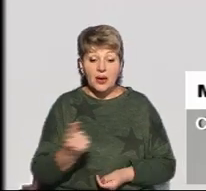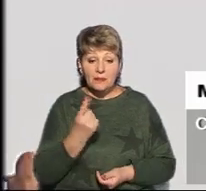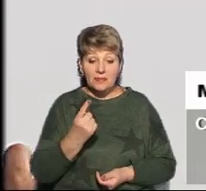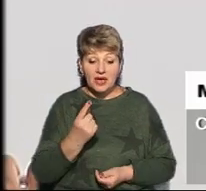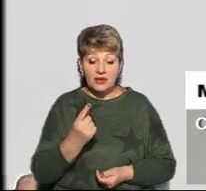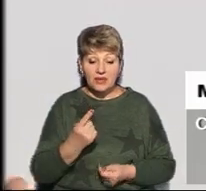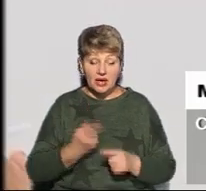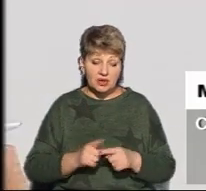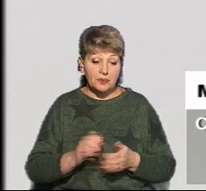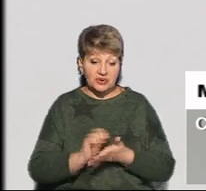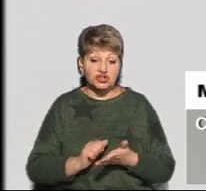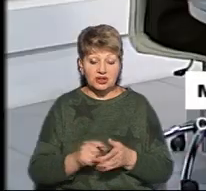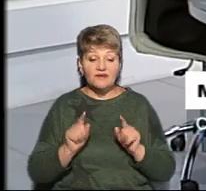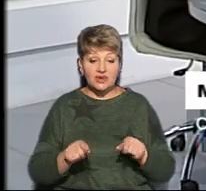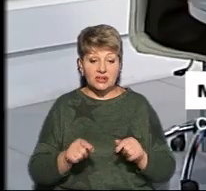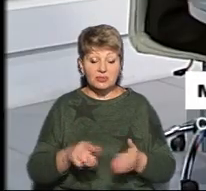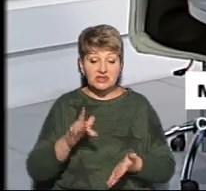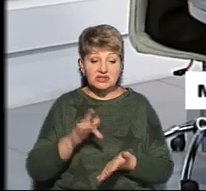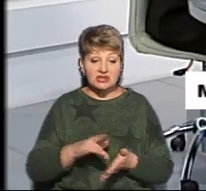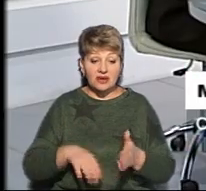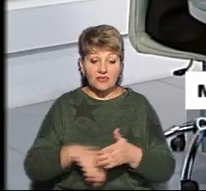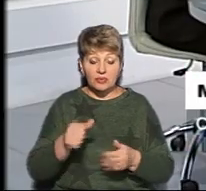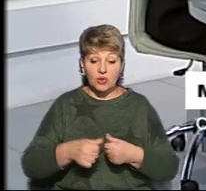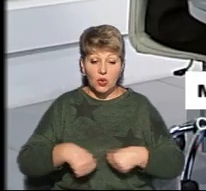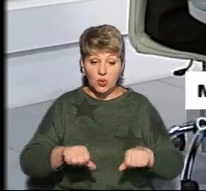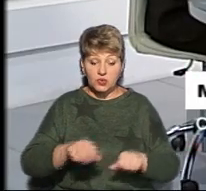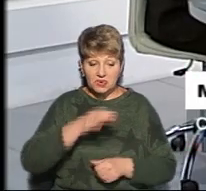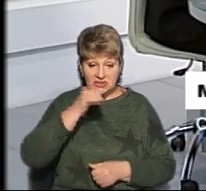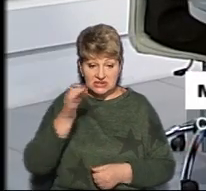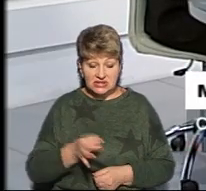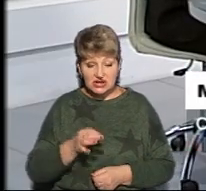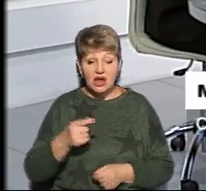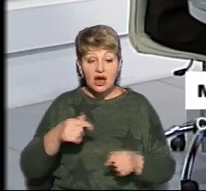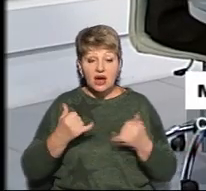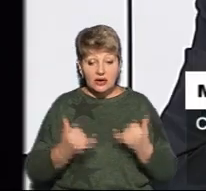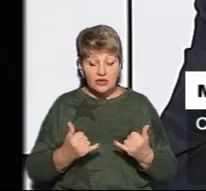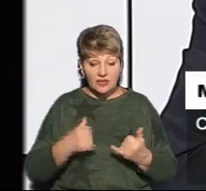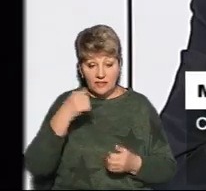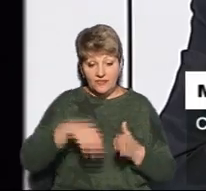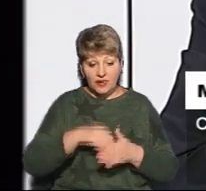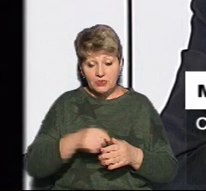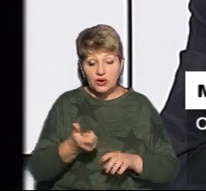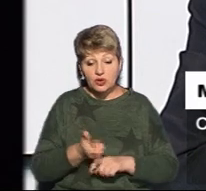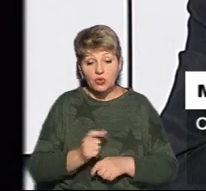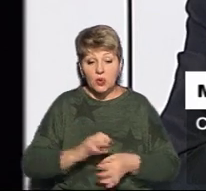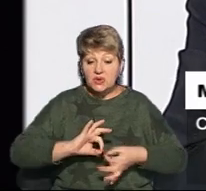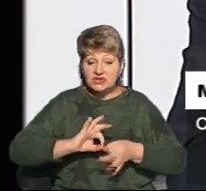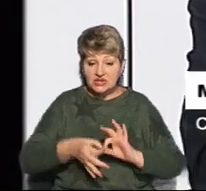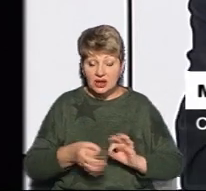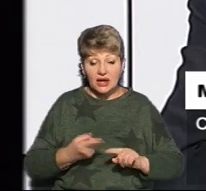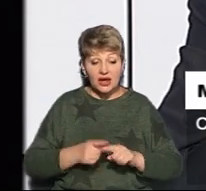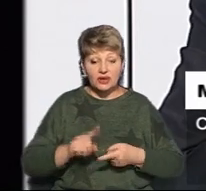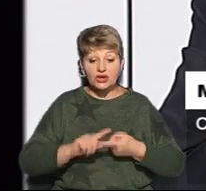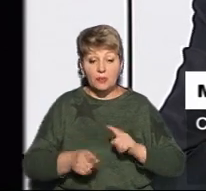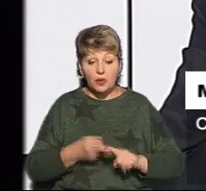перша головна причина саме в цьому. Центральні виборчі комісії назвали цьогорічні місцеві вибори найскладнішими в історії України. Як зазначив голова комісії Олег Діденко, це